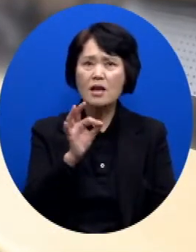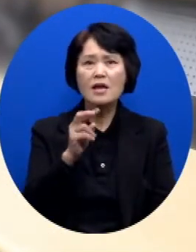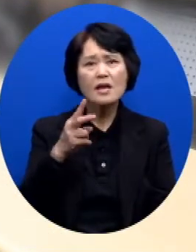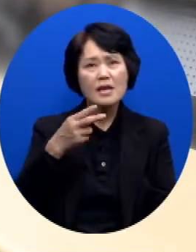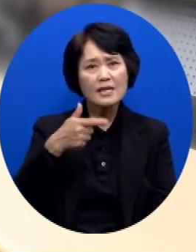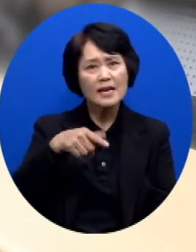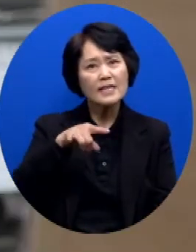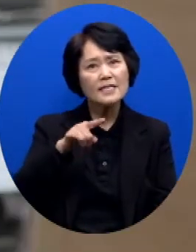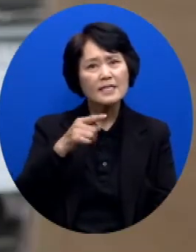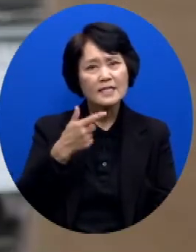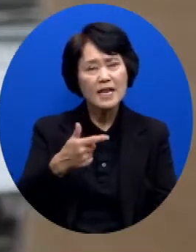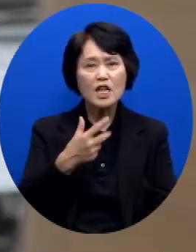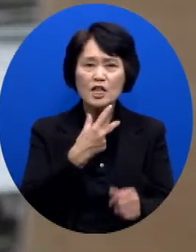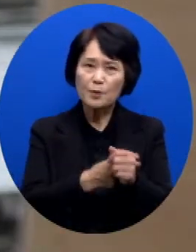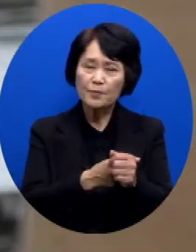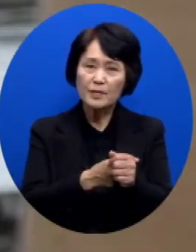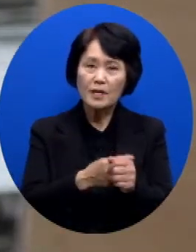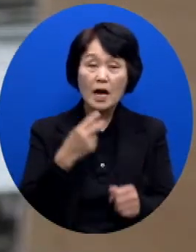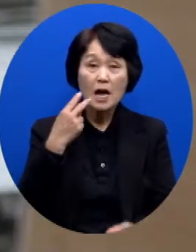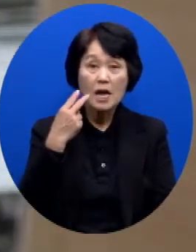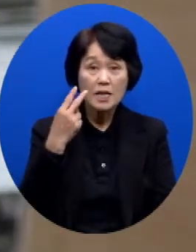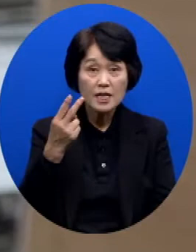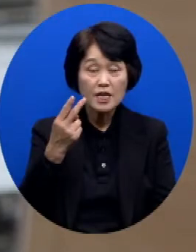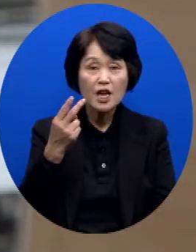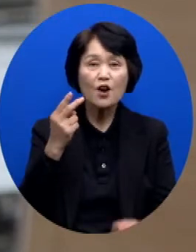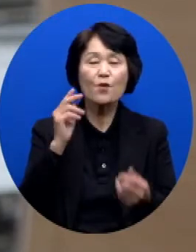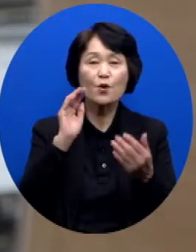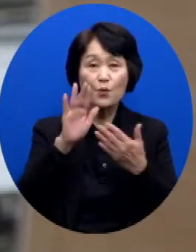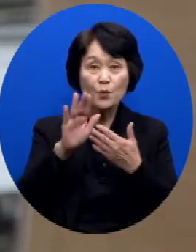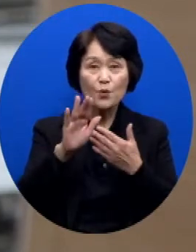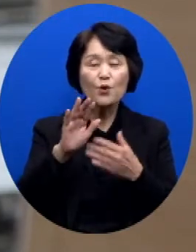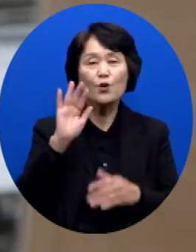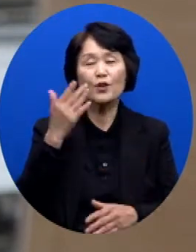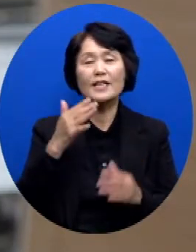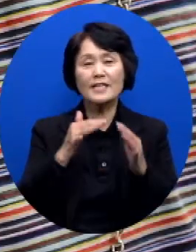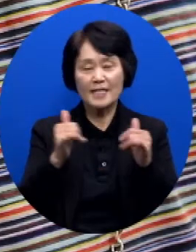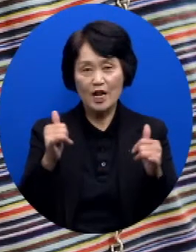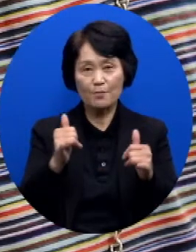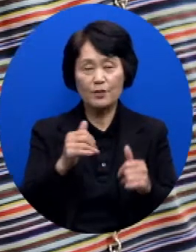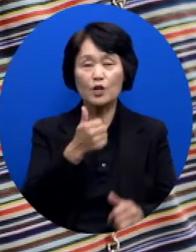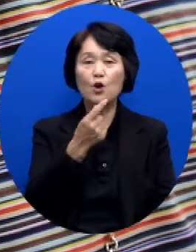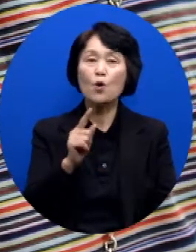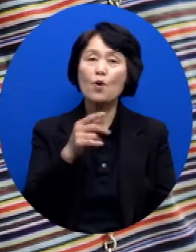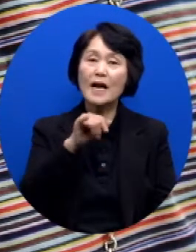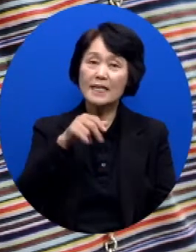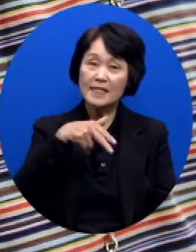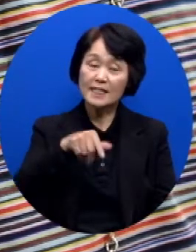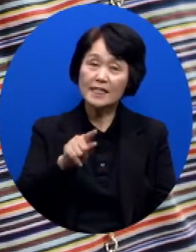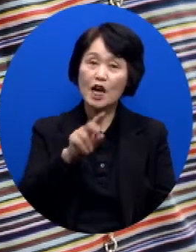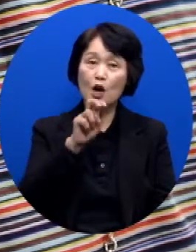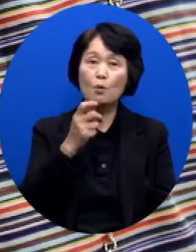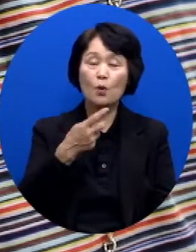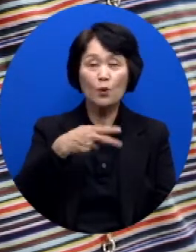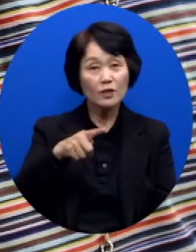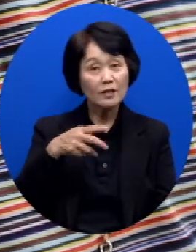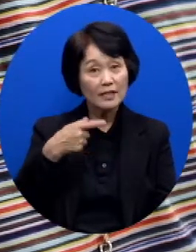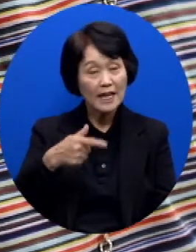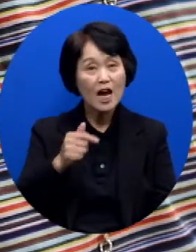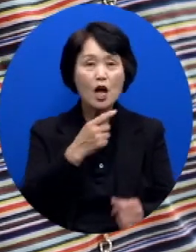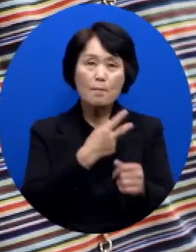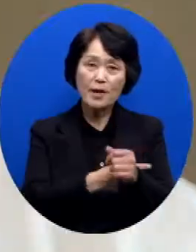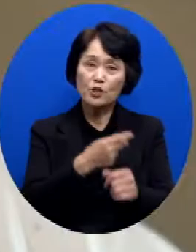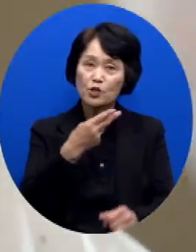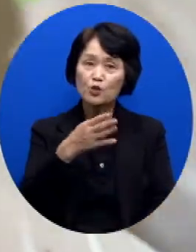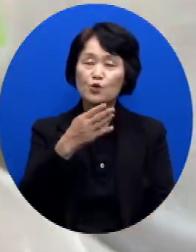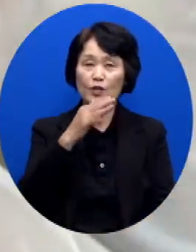전국 위탁의료기관에서 화이자나 모더나 백신을 맞을 수 있고 30세 이상 대상자는 얀센 백신으로 추가 접종할